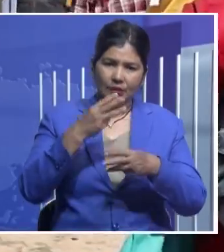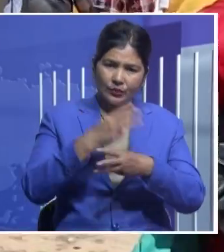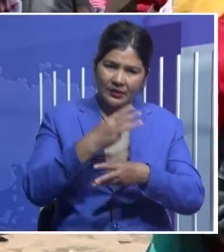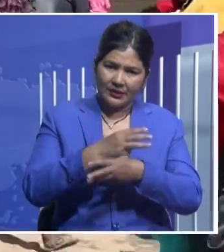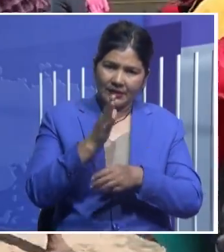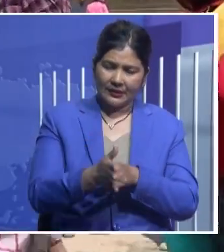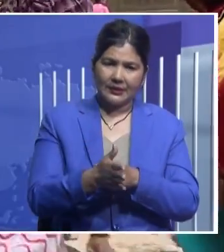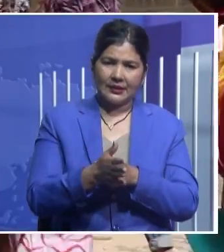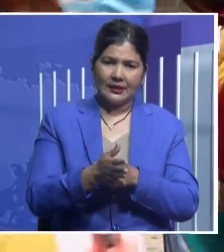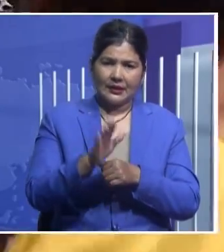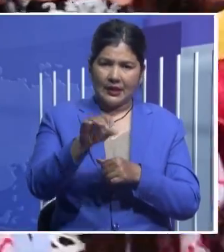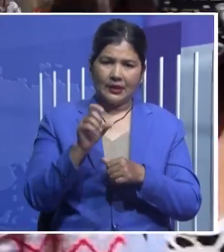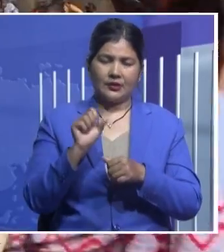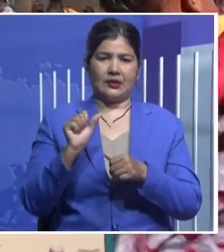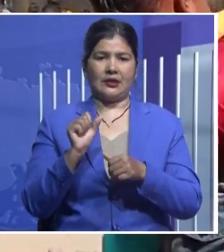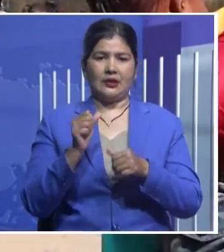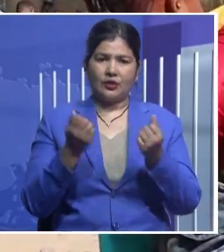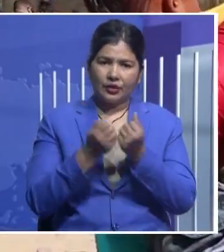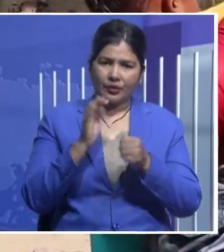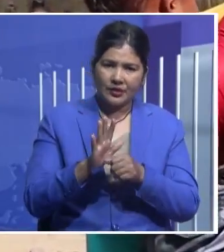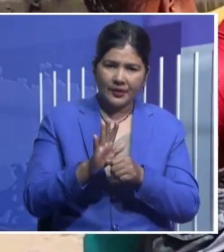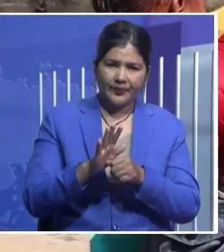छ। यसरी आयोजना गरिएको महोत्सवका कारण